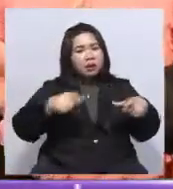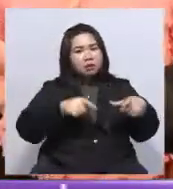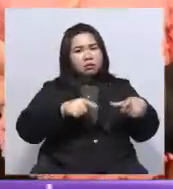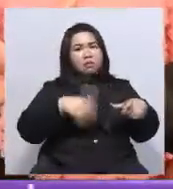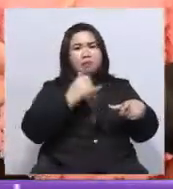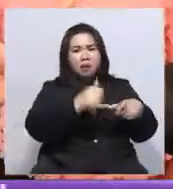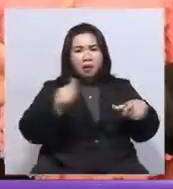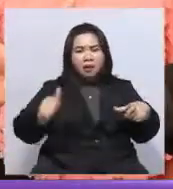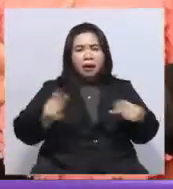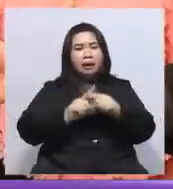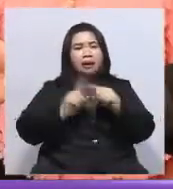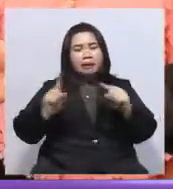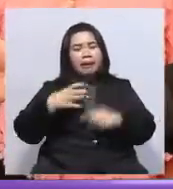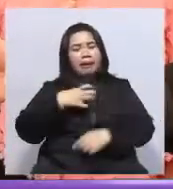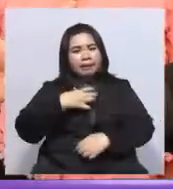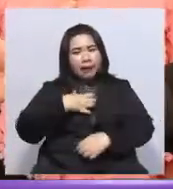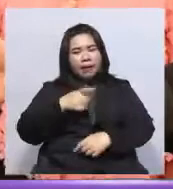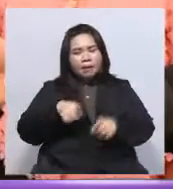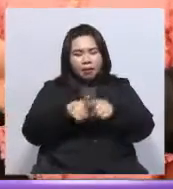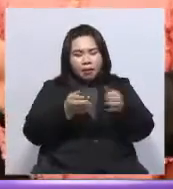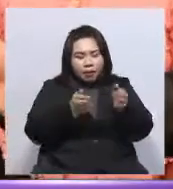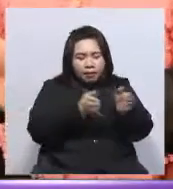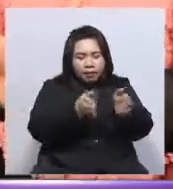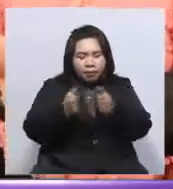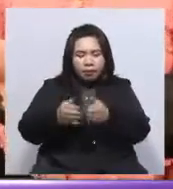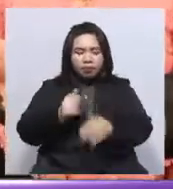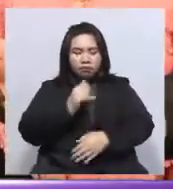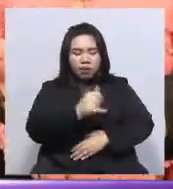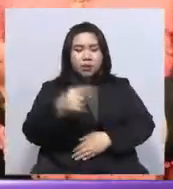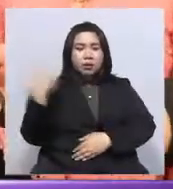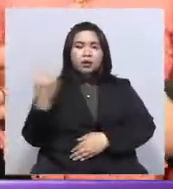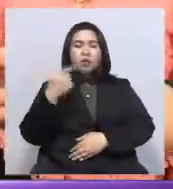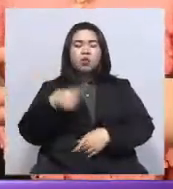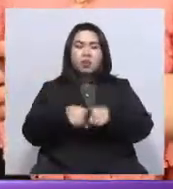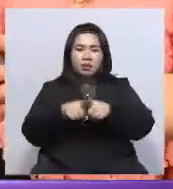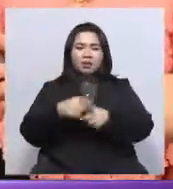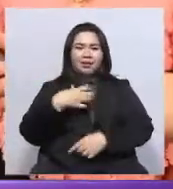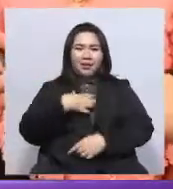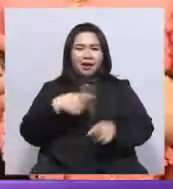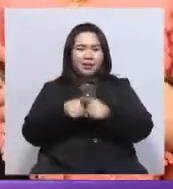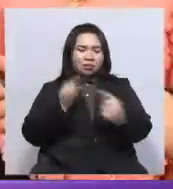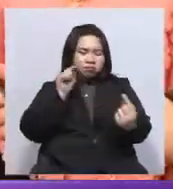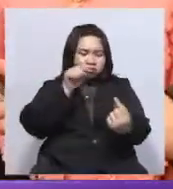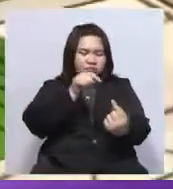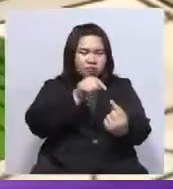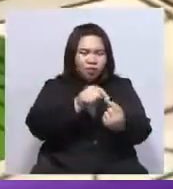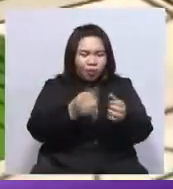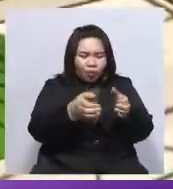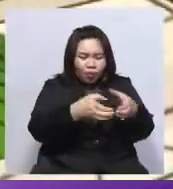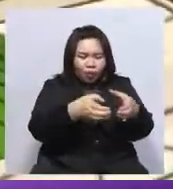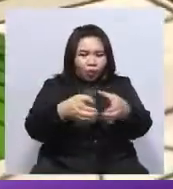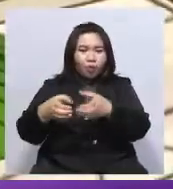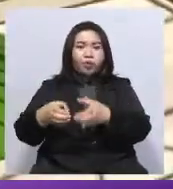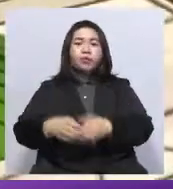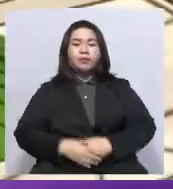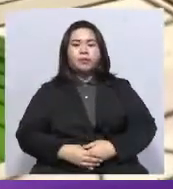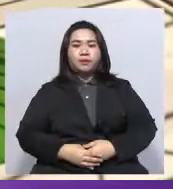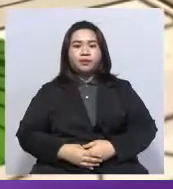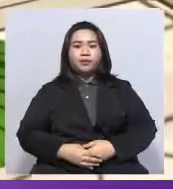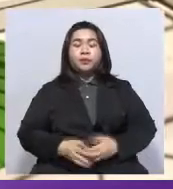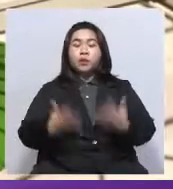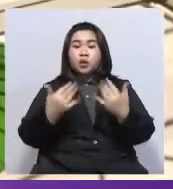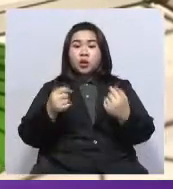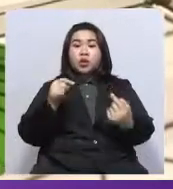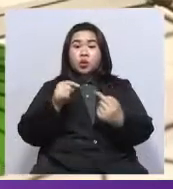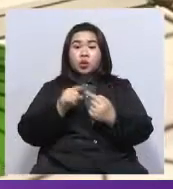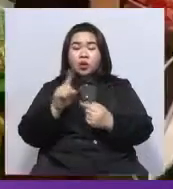จากไปเมืองหลักแล้วเขาไปเมืองรองและไปชุมชนของเราที่เรามีอยู่พูดง่ายๆเขาลงถึงระดับล่างมากขึ้น OTOP ภูมิ